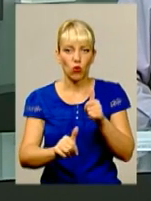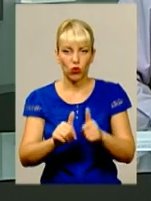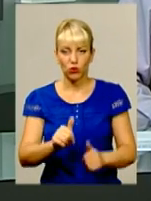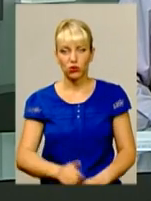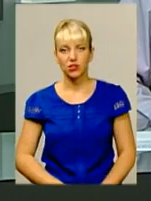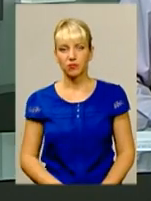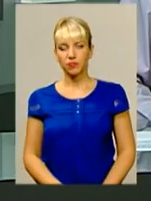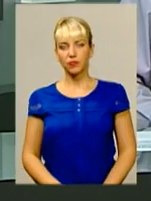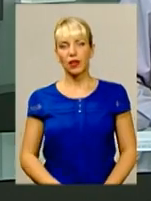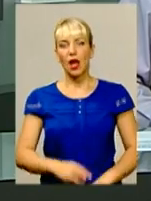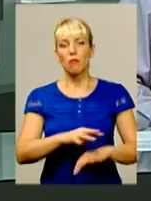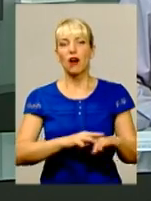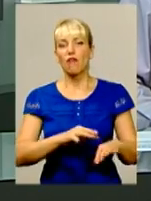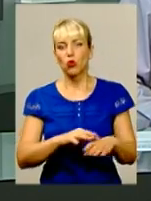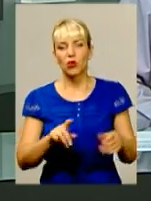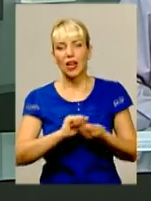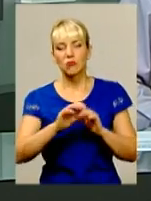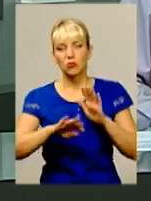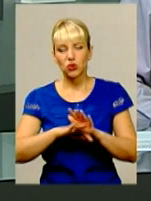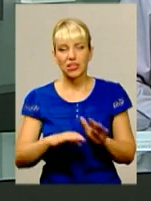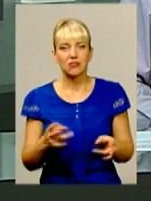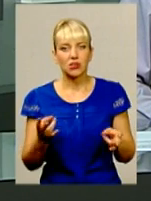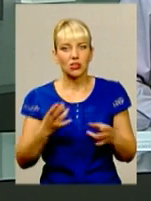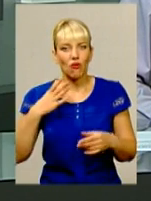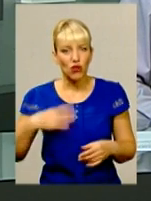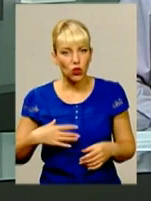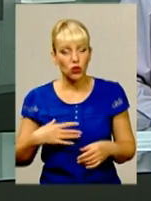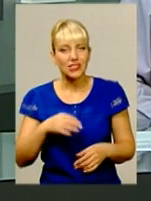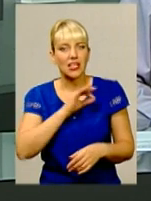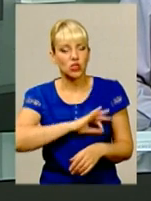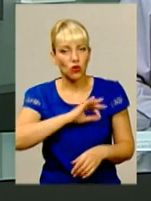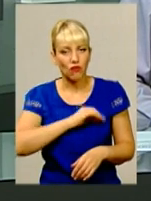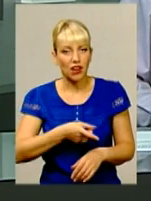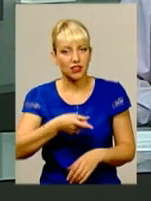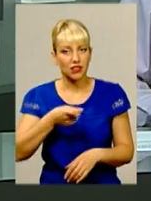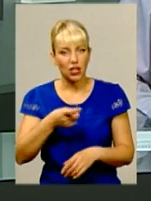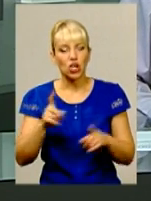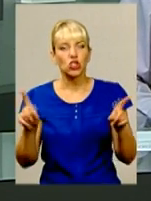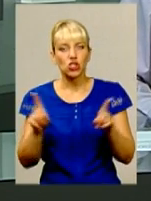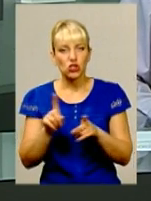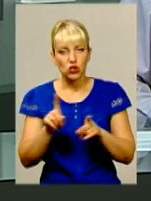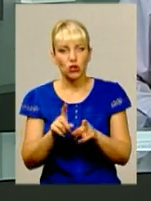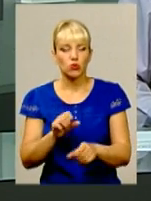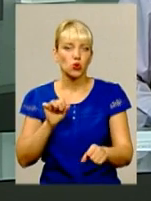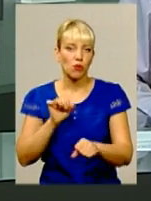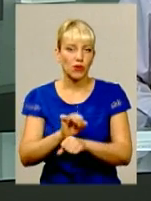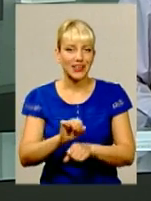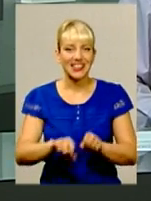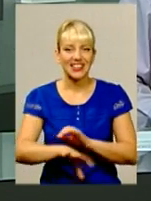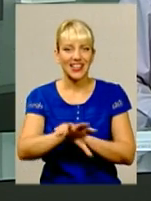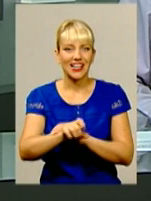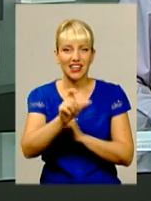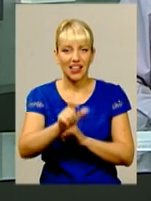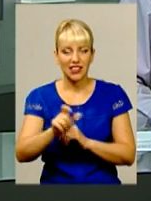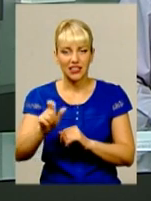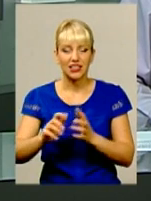Правоохоронцям з Кам'янця-Подільського довелося застосувати табельно-вогнепальну зброю, аби зупинити крадіїв. Подія сталася